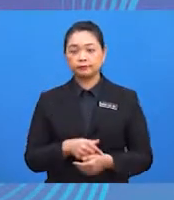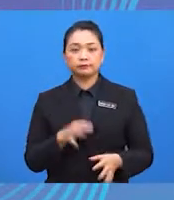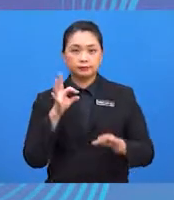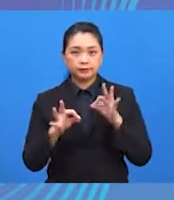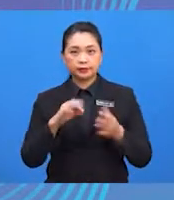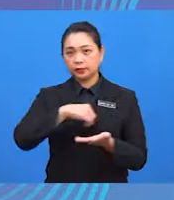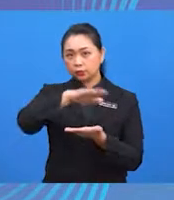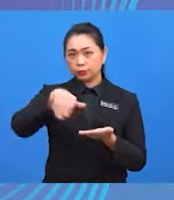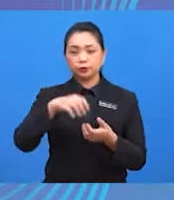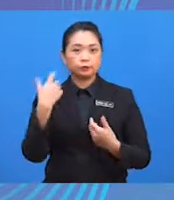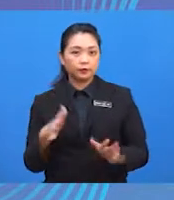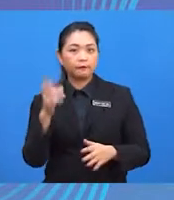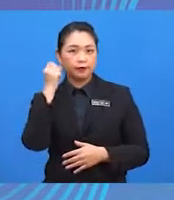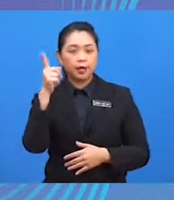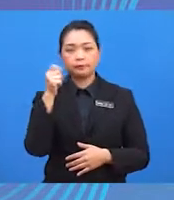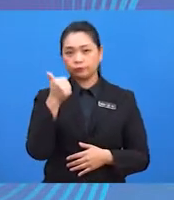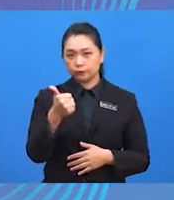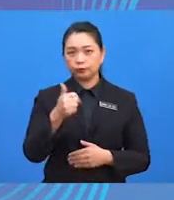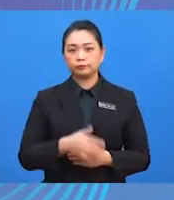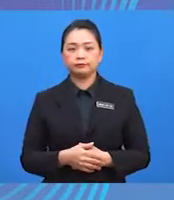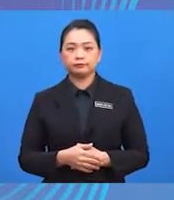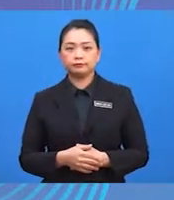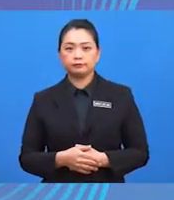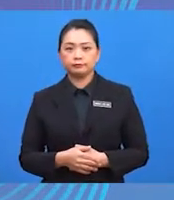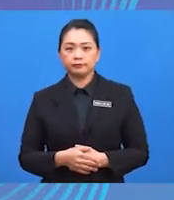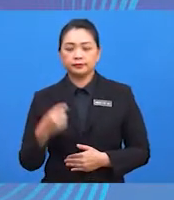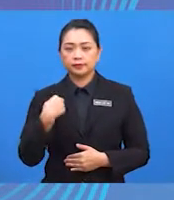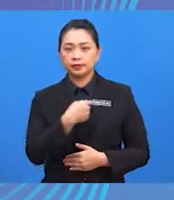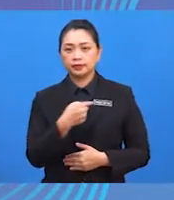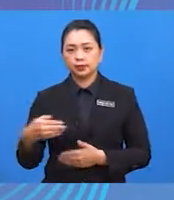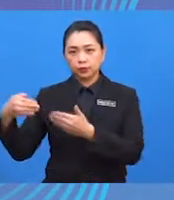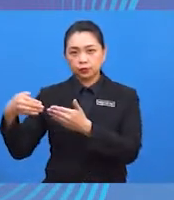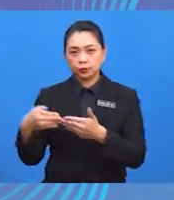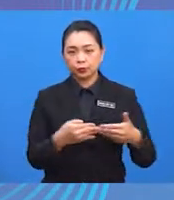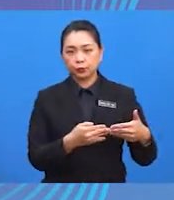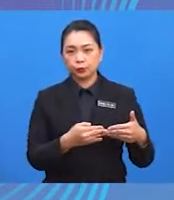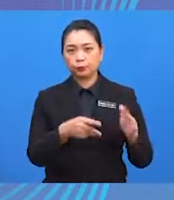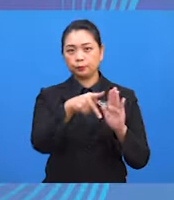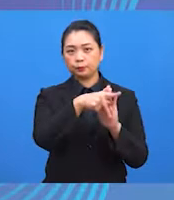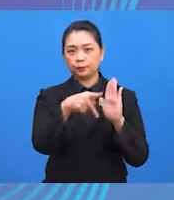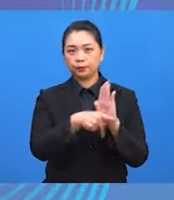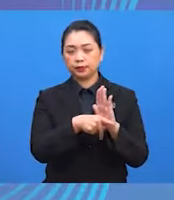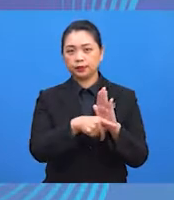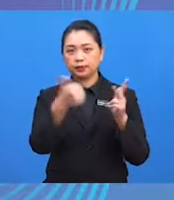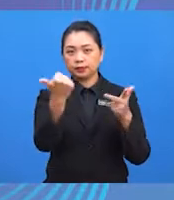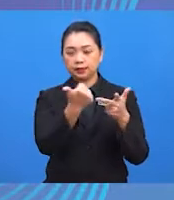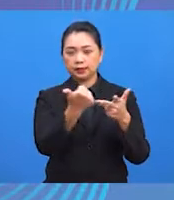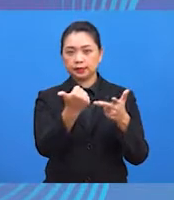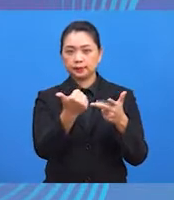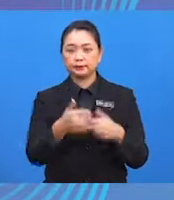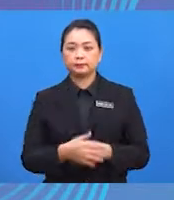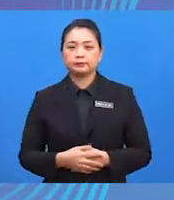Jika semua faham, bagus. Kita teruskan ke prinsip lukisan yang